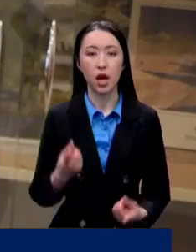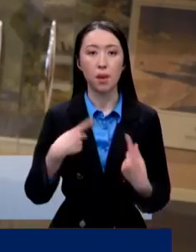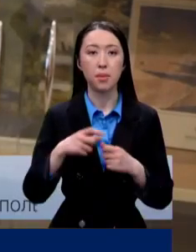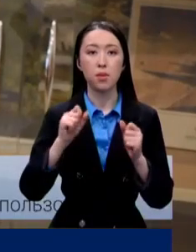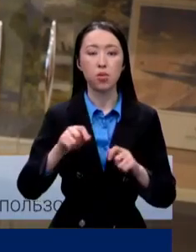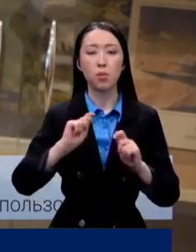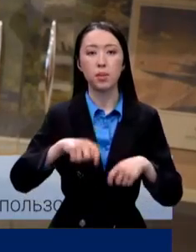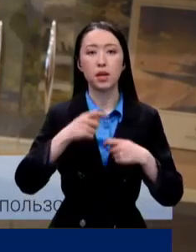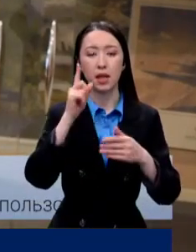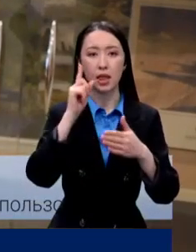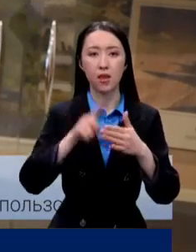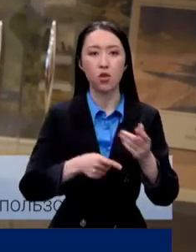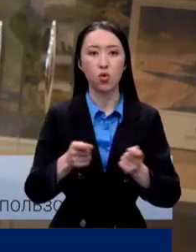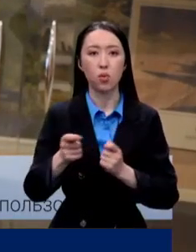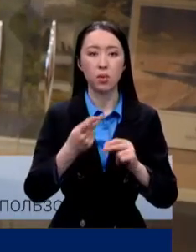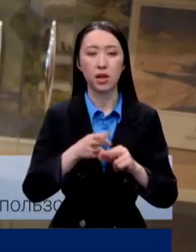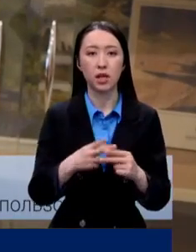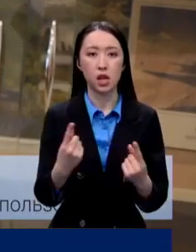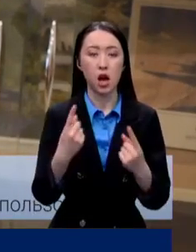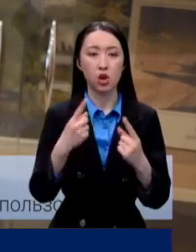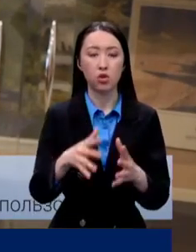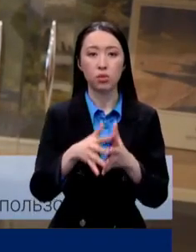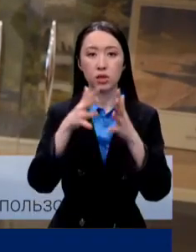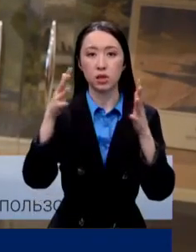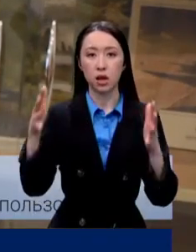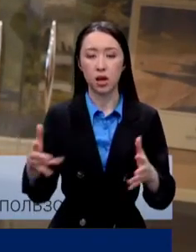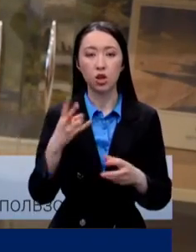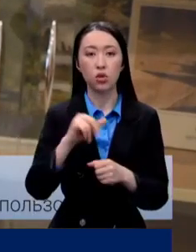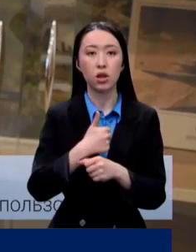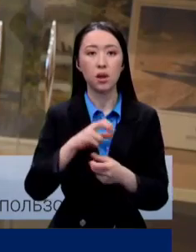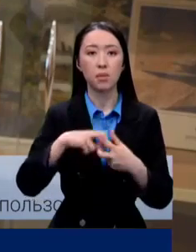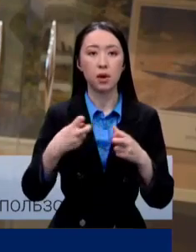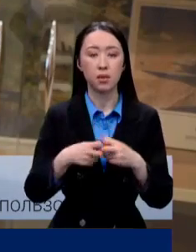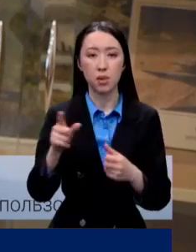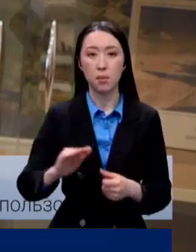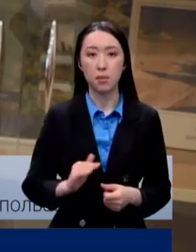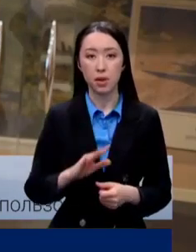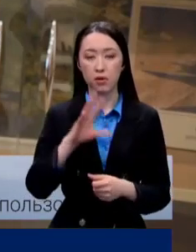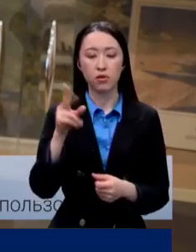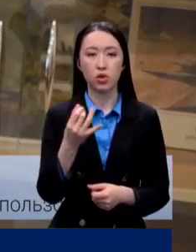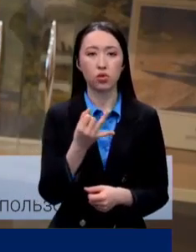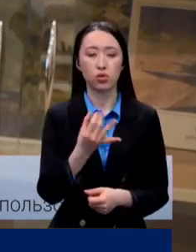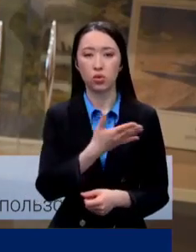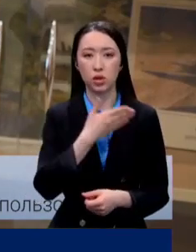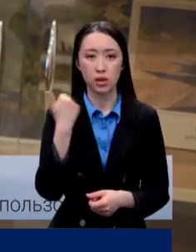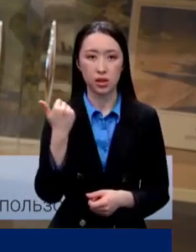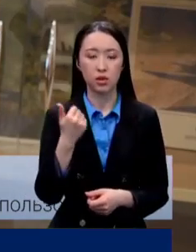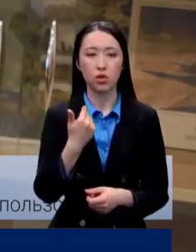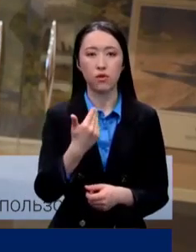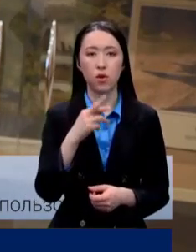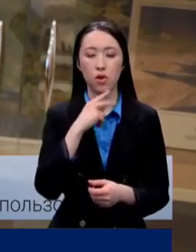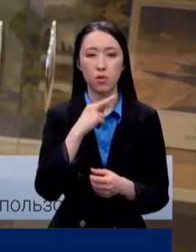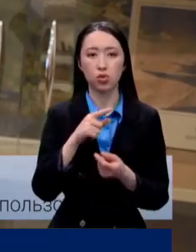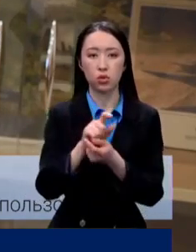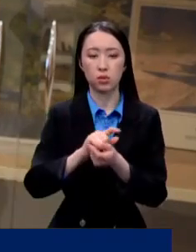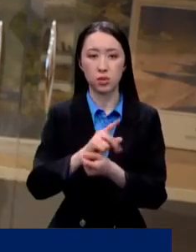можем передать в доверительное управление эти огромные залежи. Главная проблема в отсутствии интереса предпринимателей в переработке мусора. В